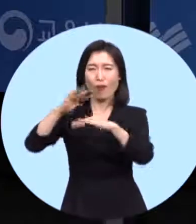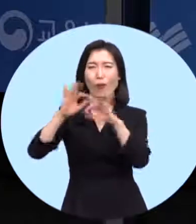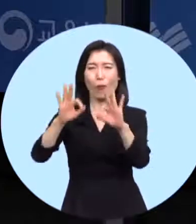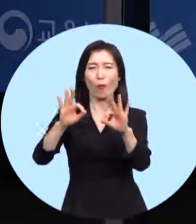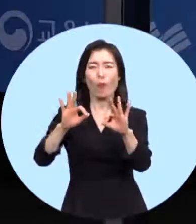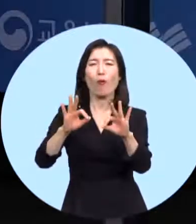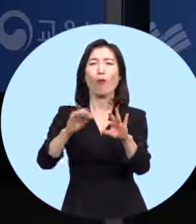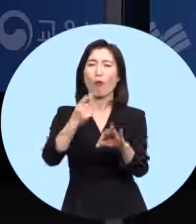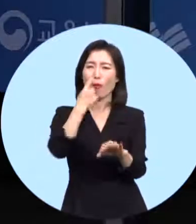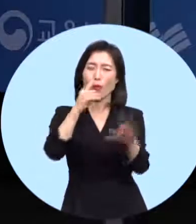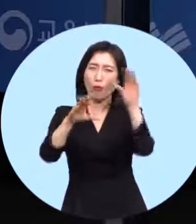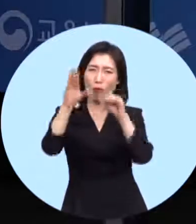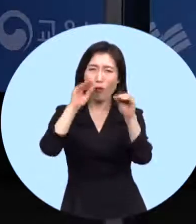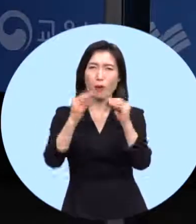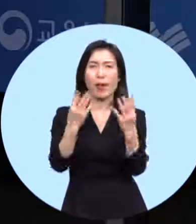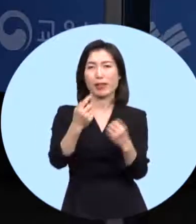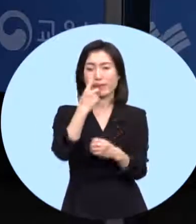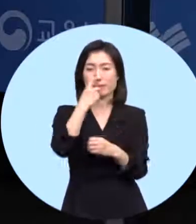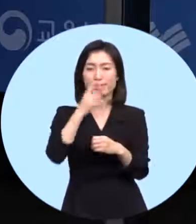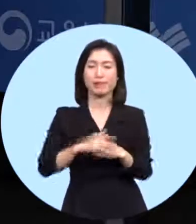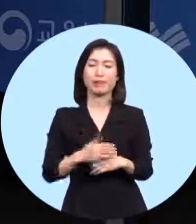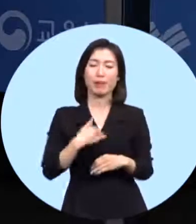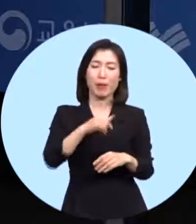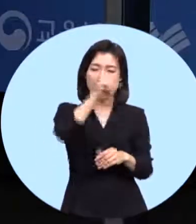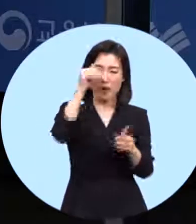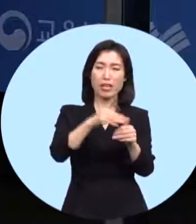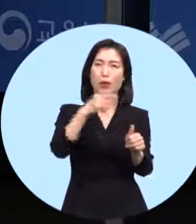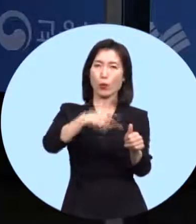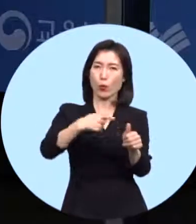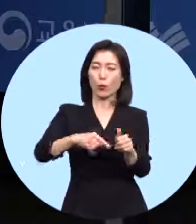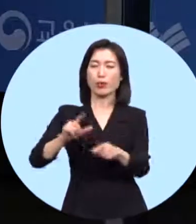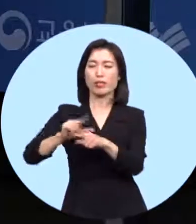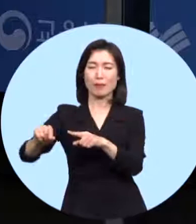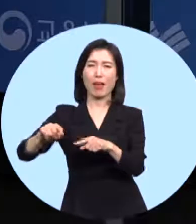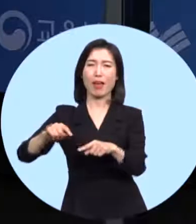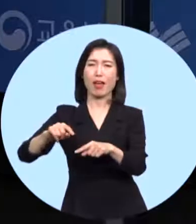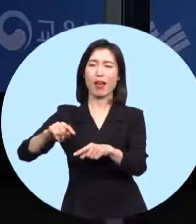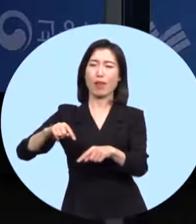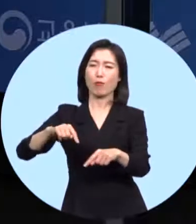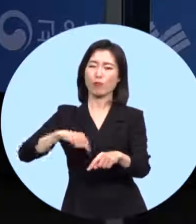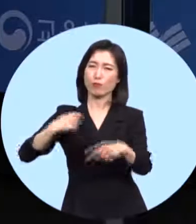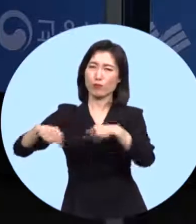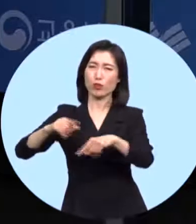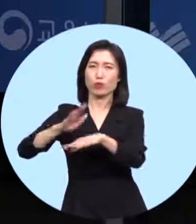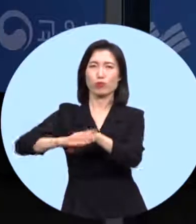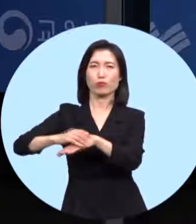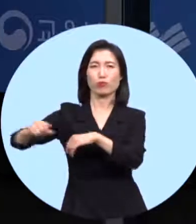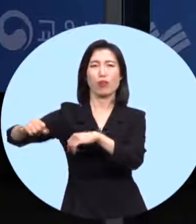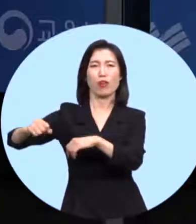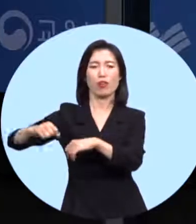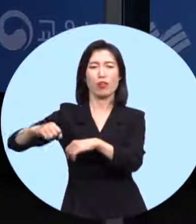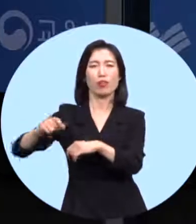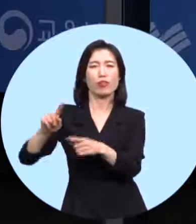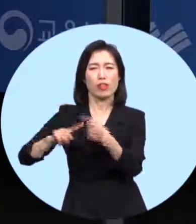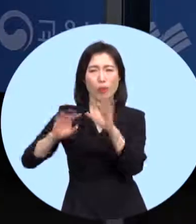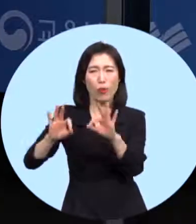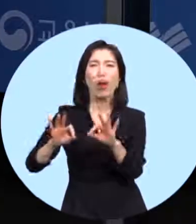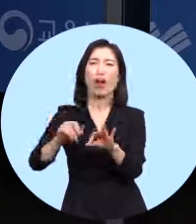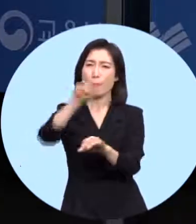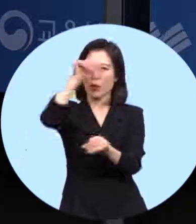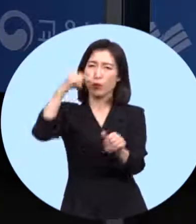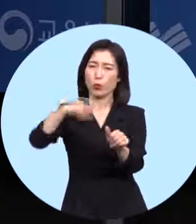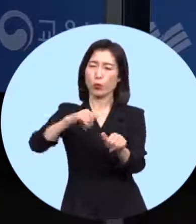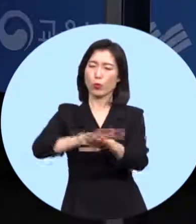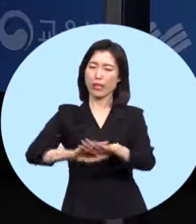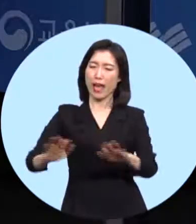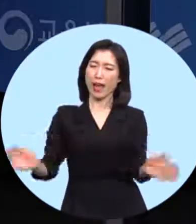됩니다. 저도 여러 가지 평생교육과 지방분권의 관계 속에서 우리가 어떻게 평생교육이 더 증진될 수